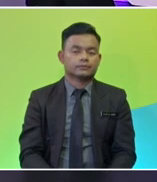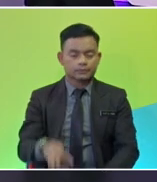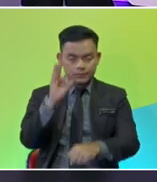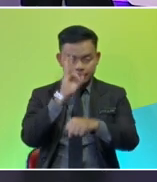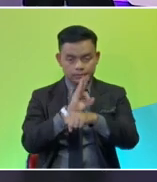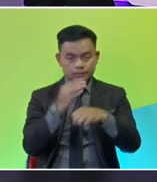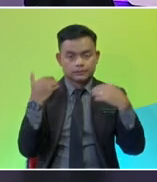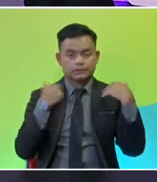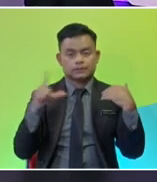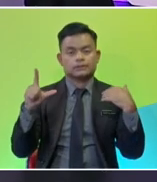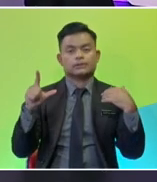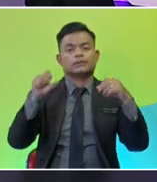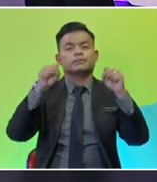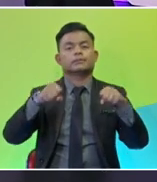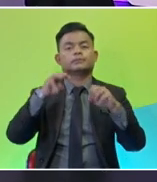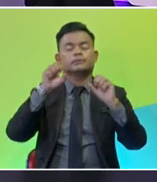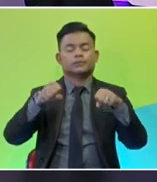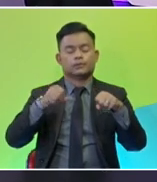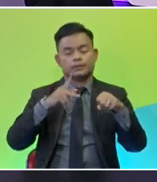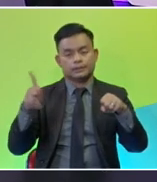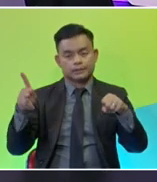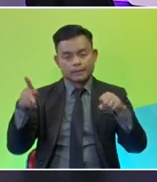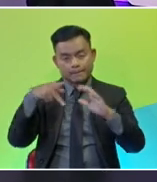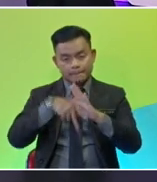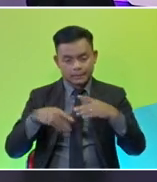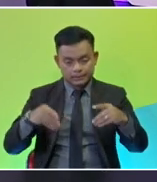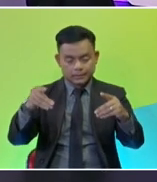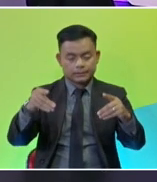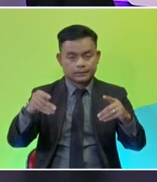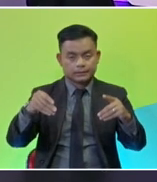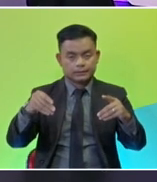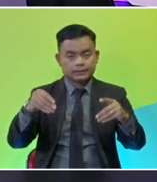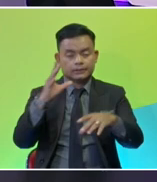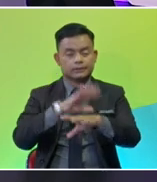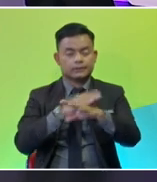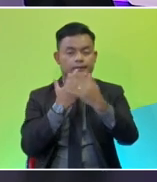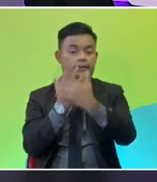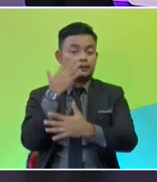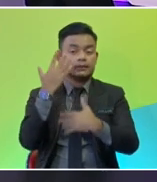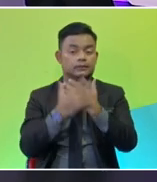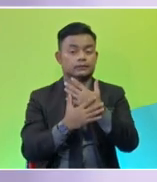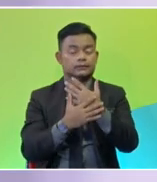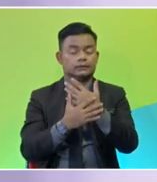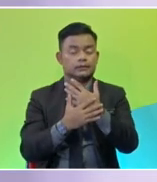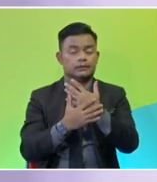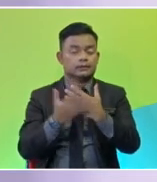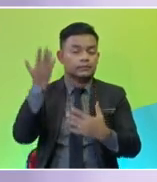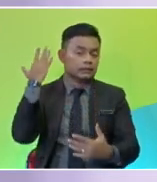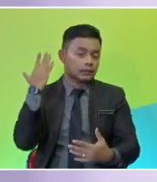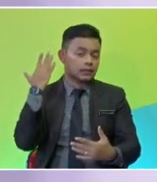memulihkan pergerakan tangan ke belakang ke hadapan ke tepi atau membuat putaran jadi jawabannya